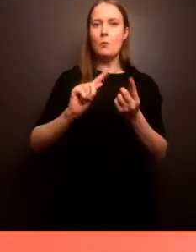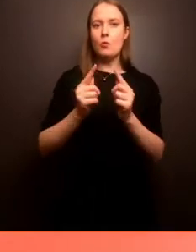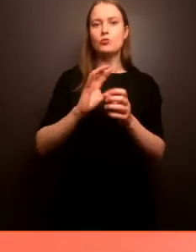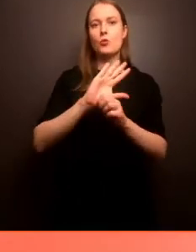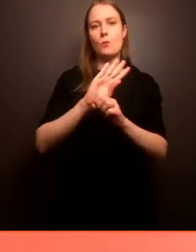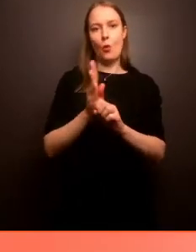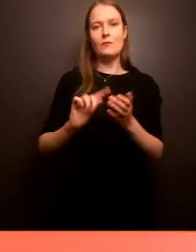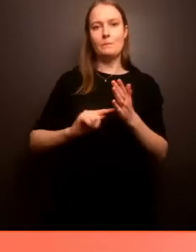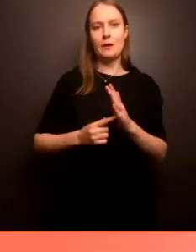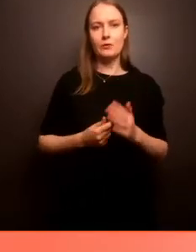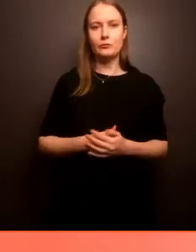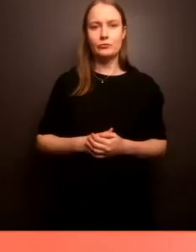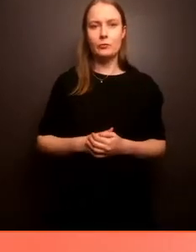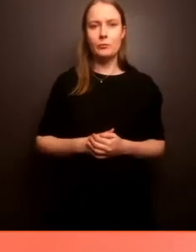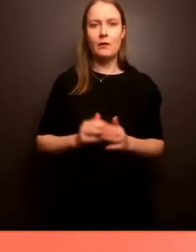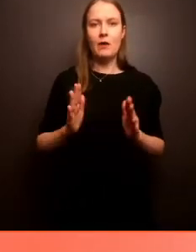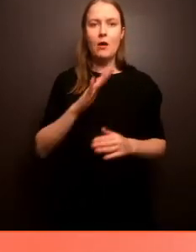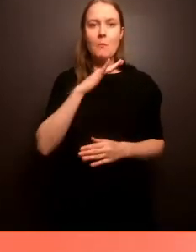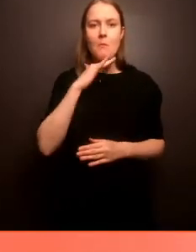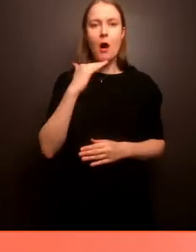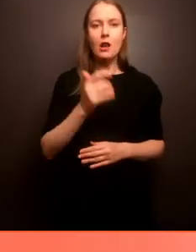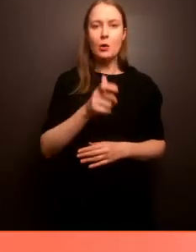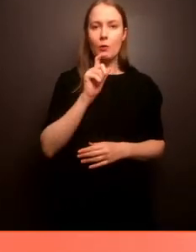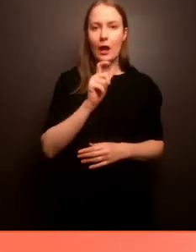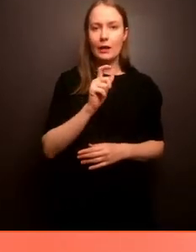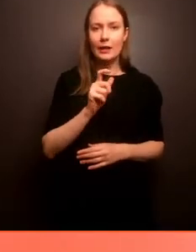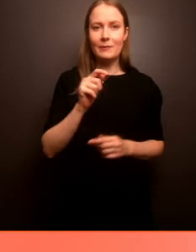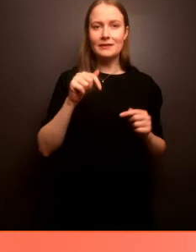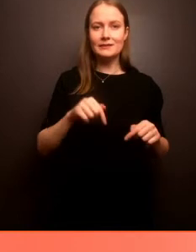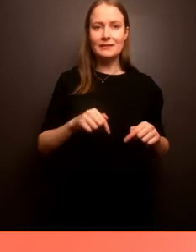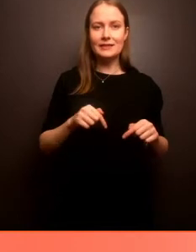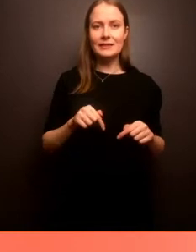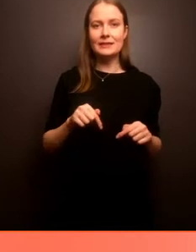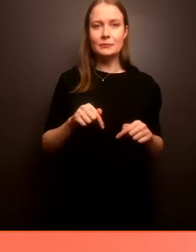me räägime siin väga palju just nimelt